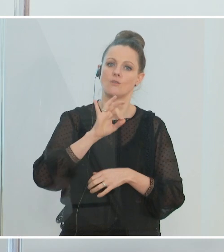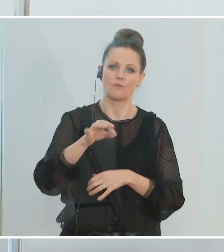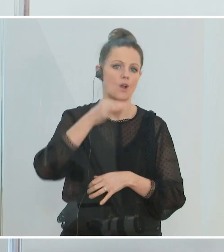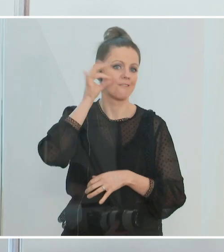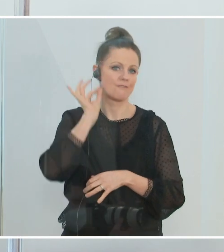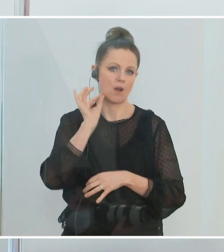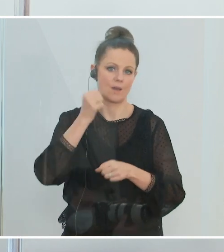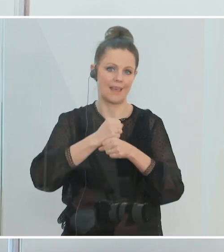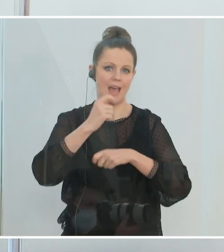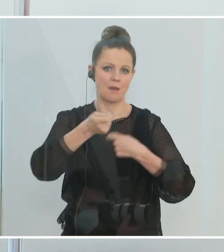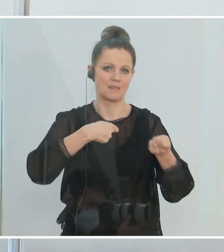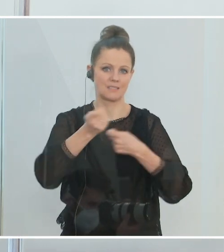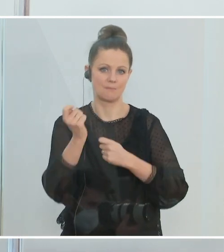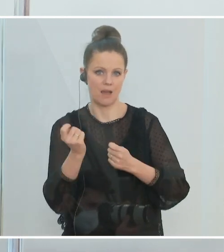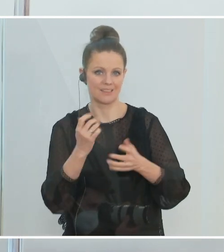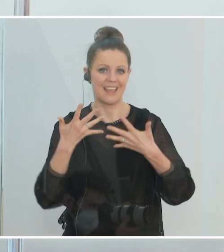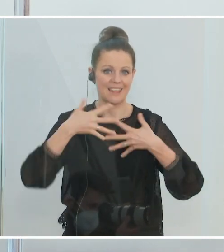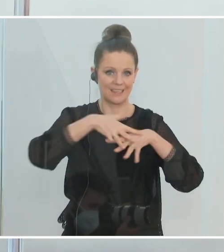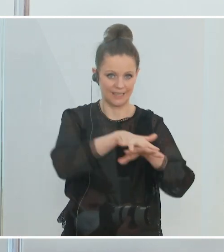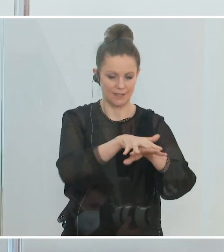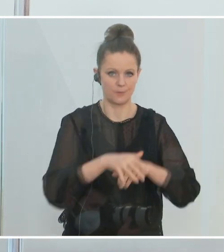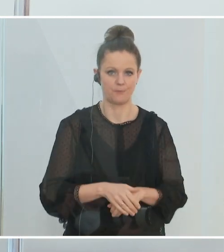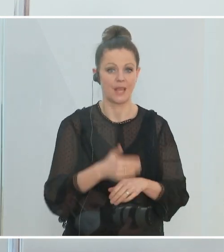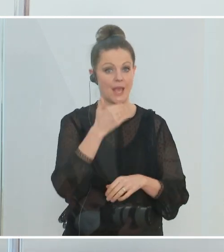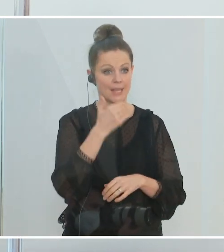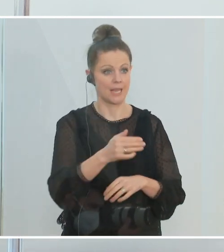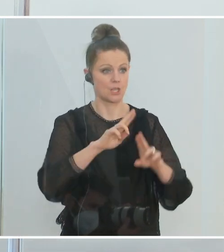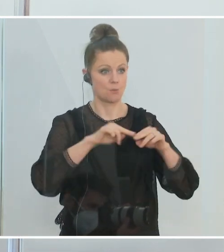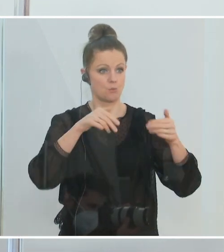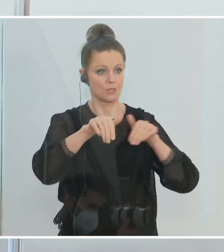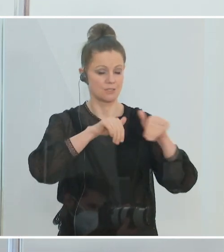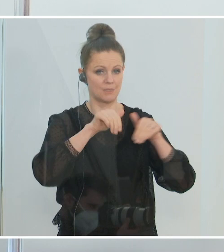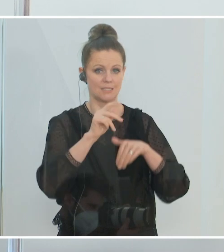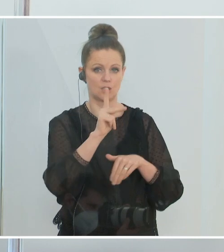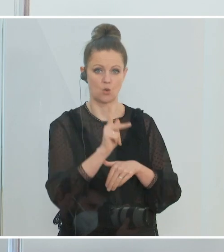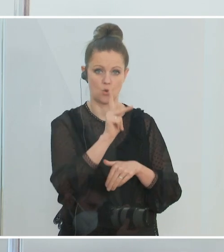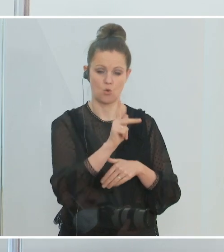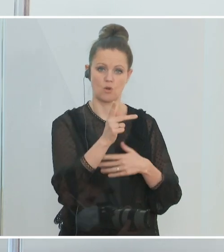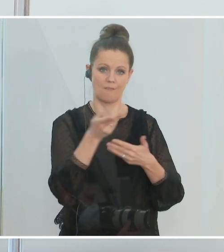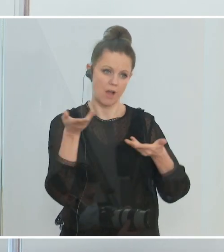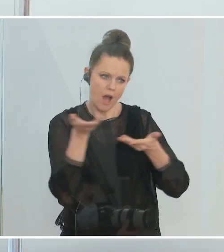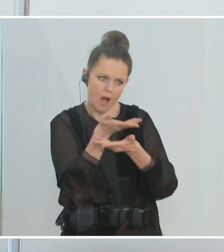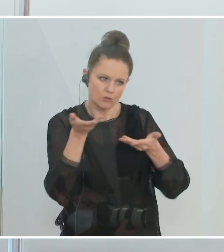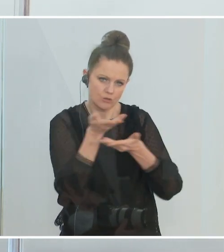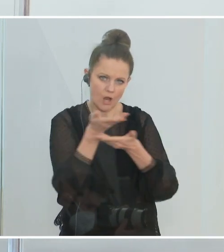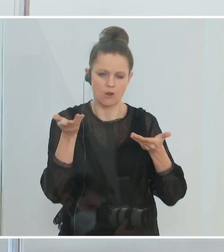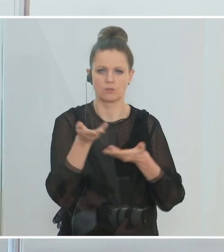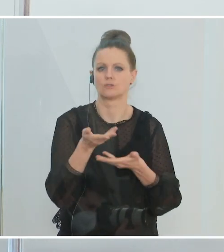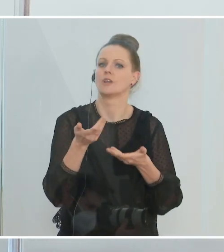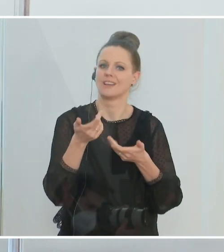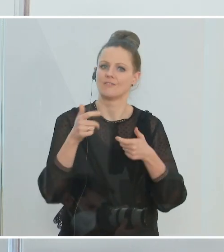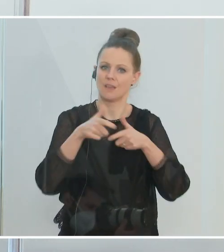zu integrieren. Ich bedanke mich beim Bundesminister Kocher, mit dem ich da im engen Austausch stehe, dass es uns gelungen ist, da ein umfassendes